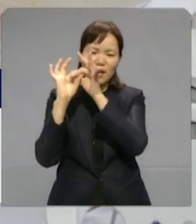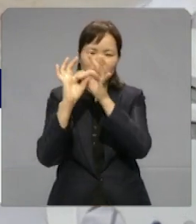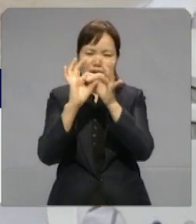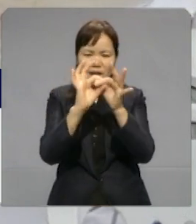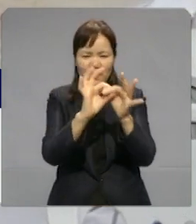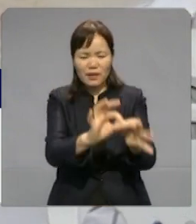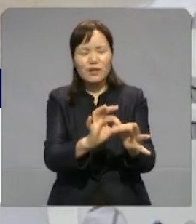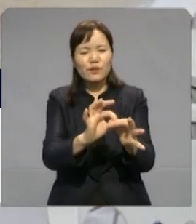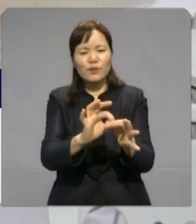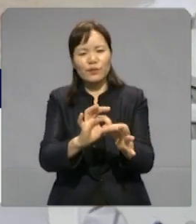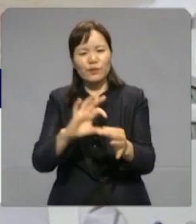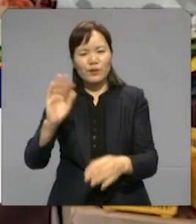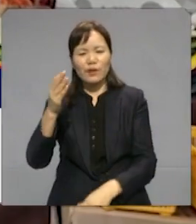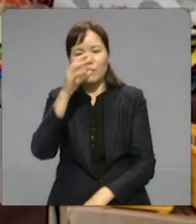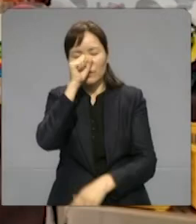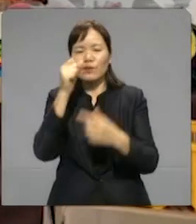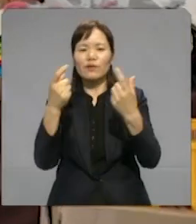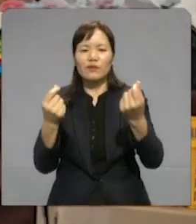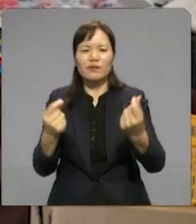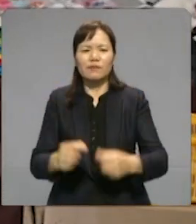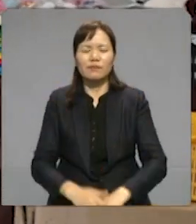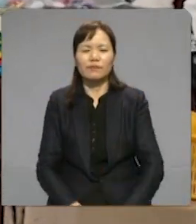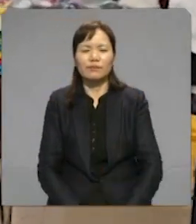꾸준히 계속 이어졌으면 좋겠습니다.